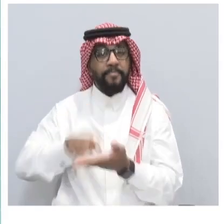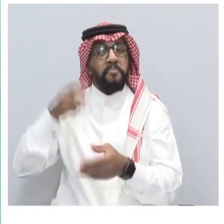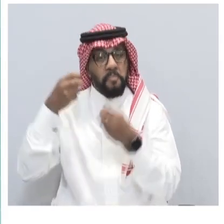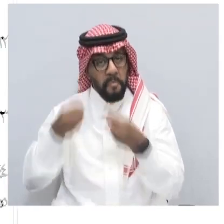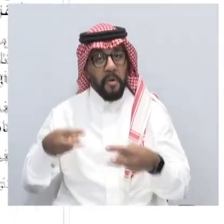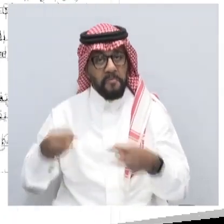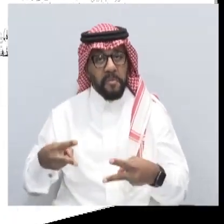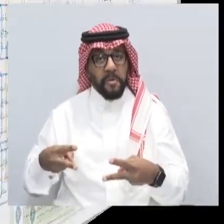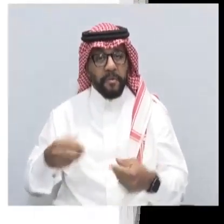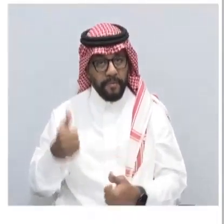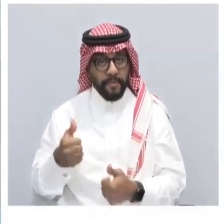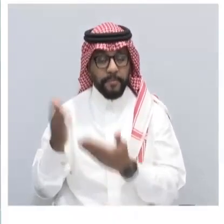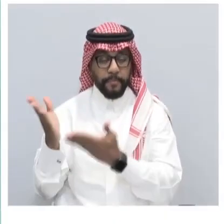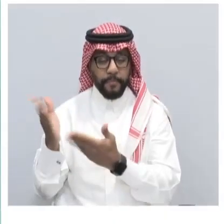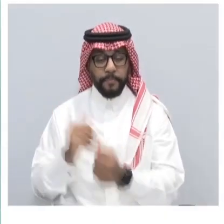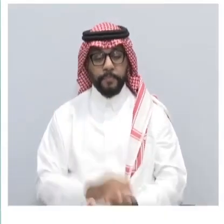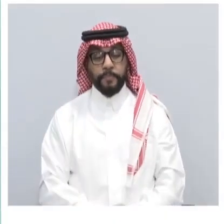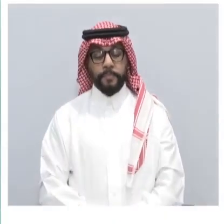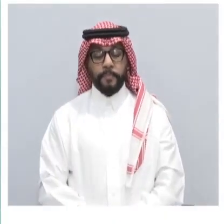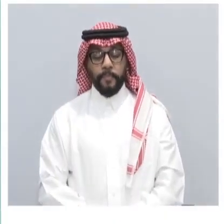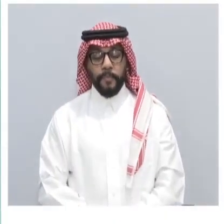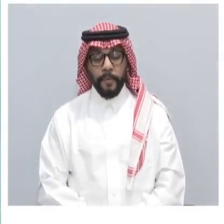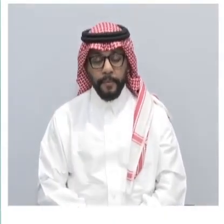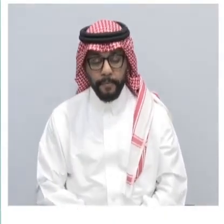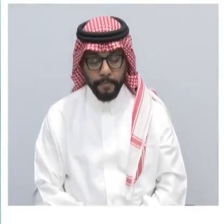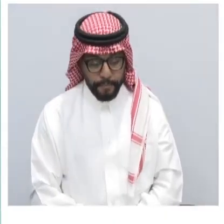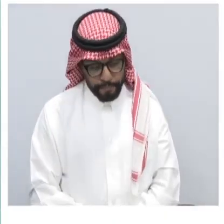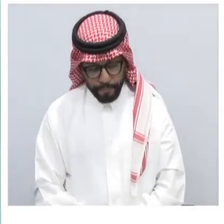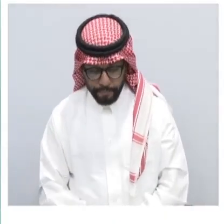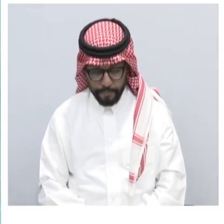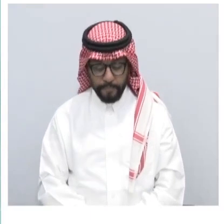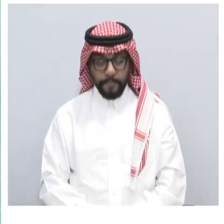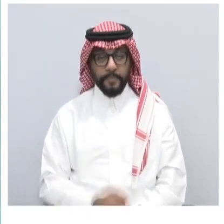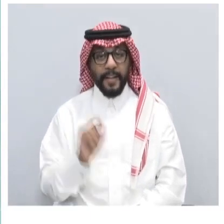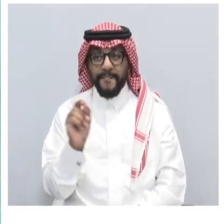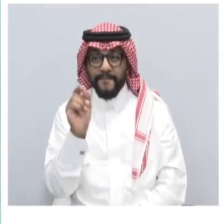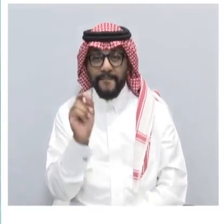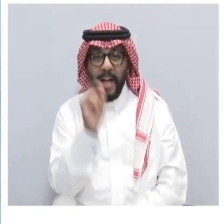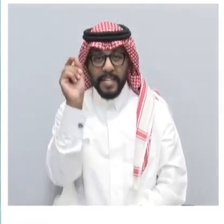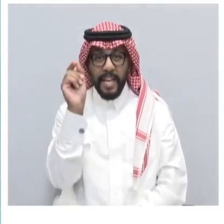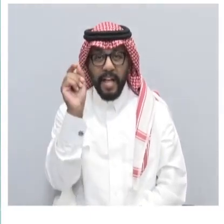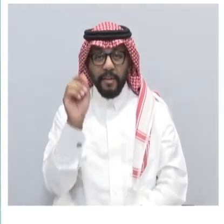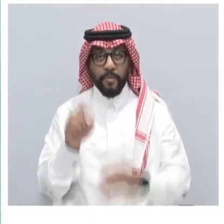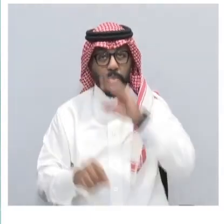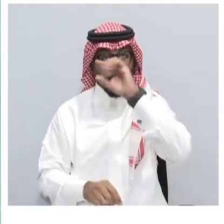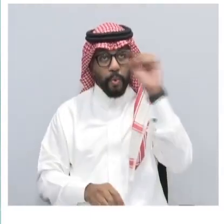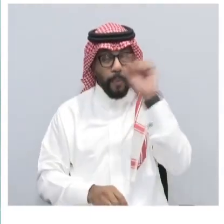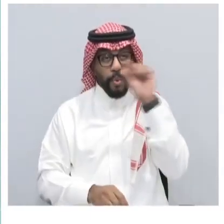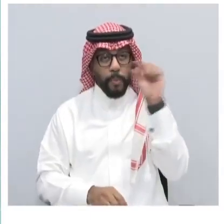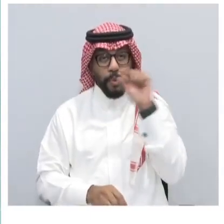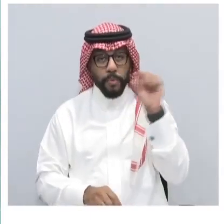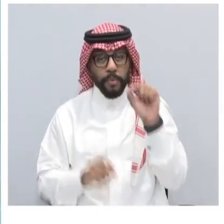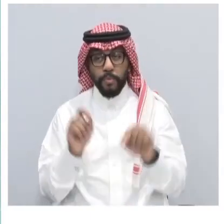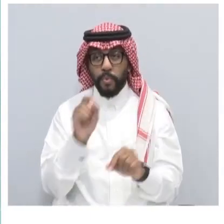تنسيق فقرتك هنا توجد ابناء الطلاب فواصل او في علامه التبويب